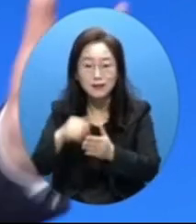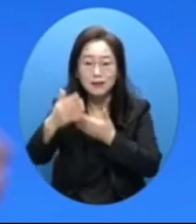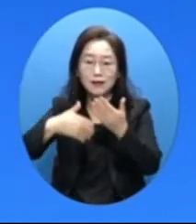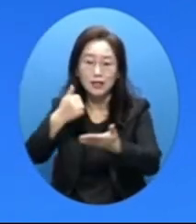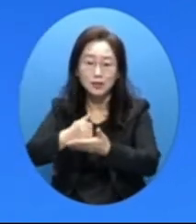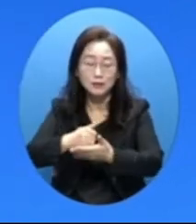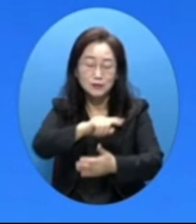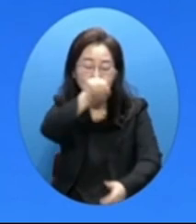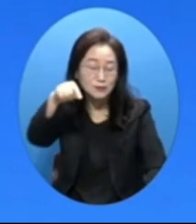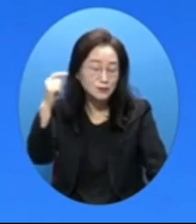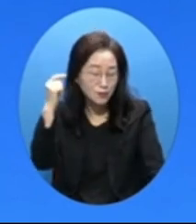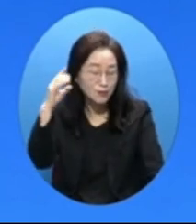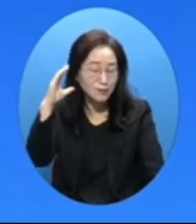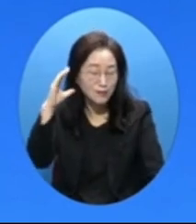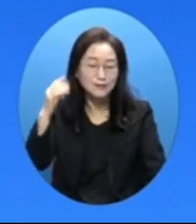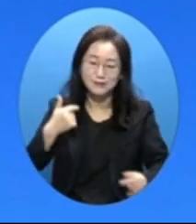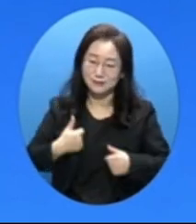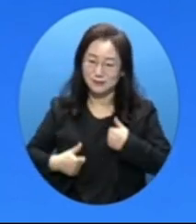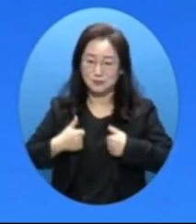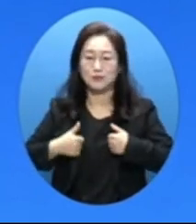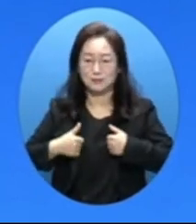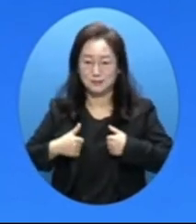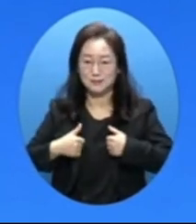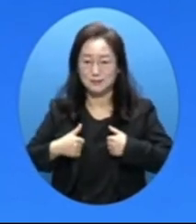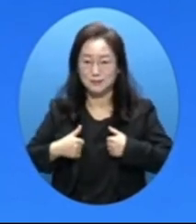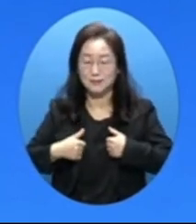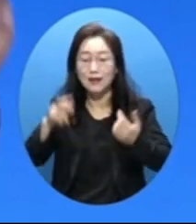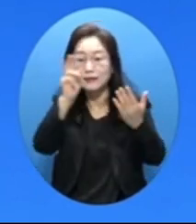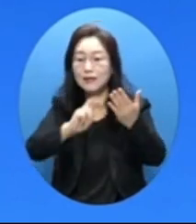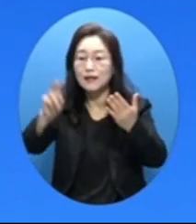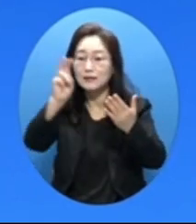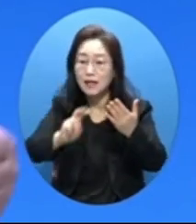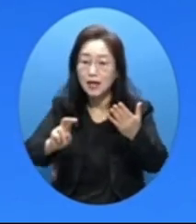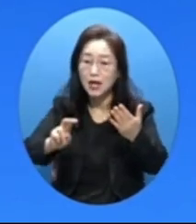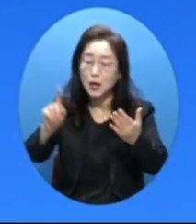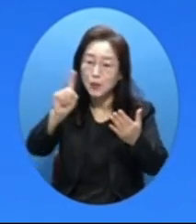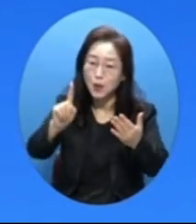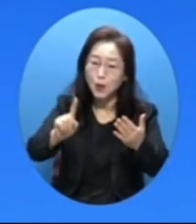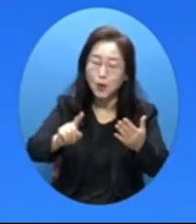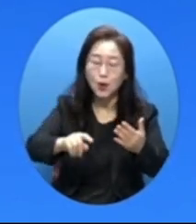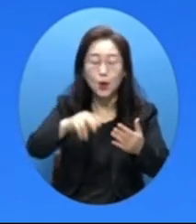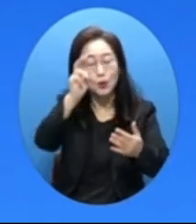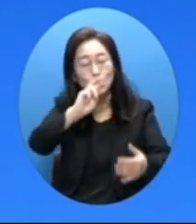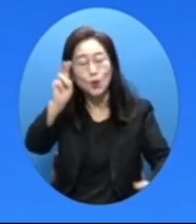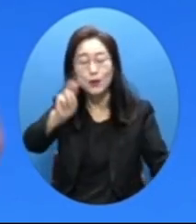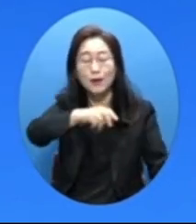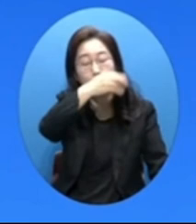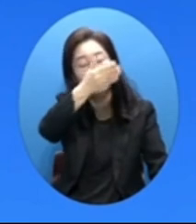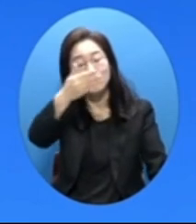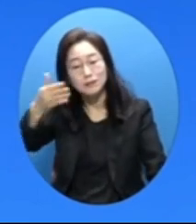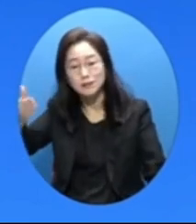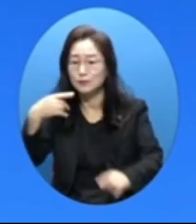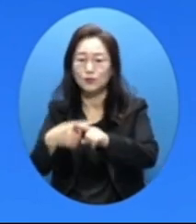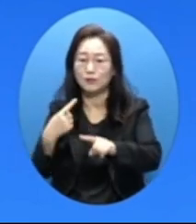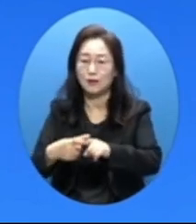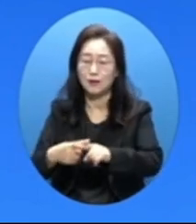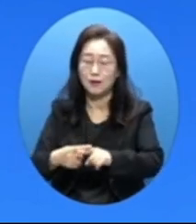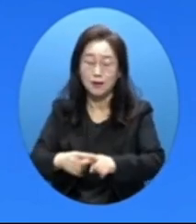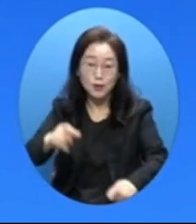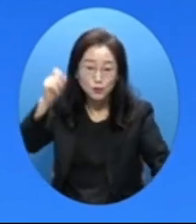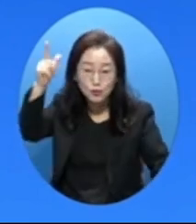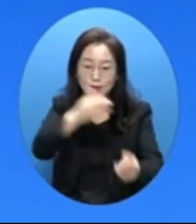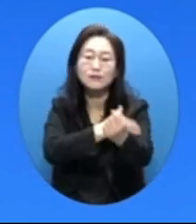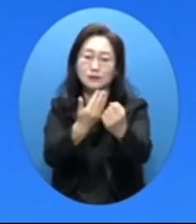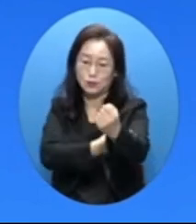우리 주님이 들으시고 기뻐 받아 주시는 것입니다 찬양은 곡조 붙은 기도입니다이 찬양 속에 위대한 능력이 있습니다 찬양 가운데